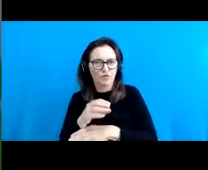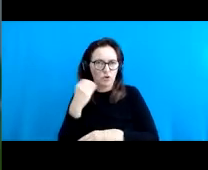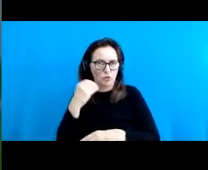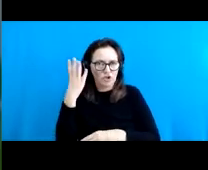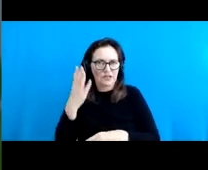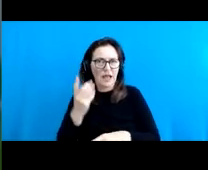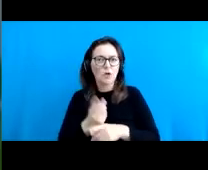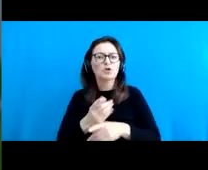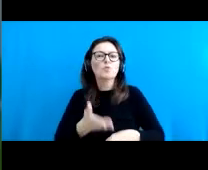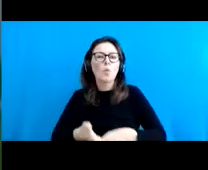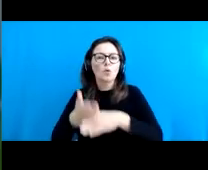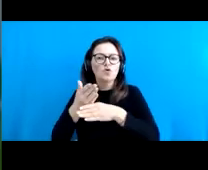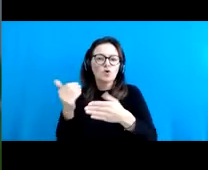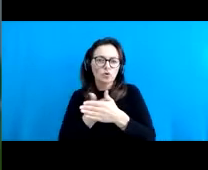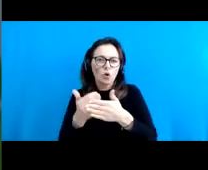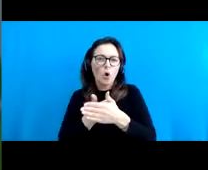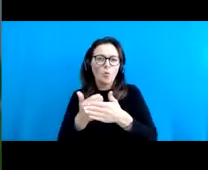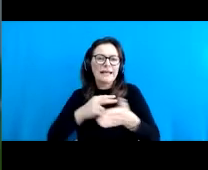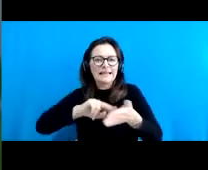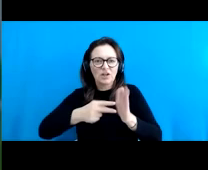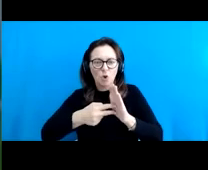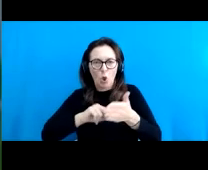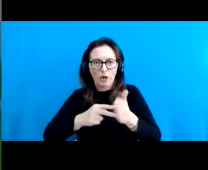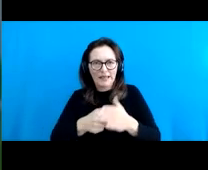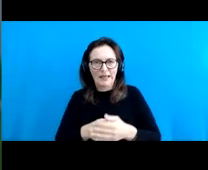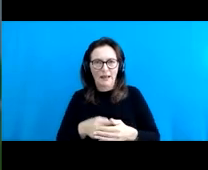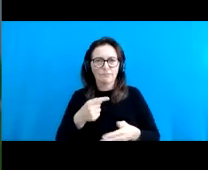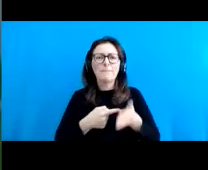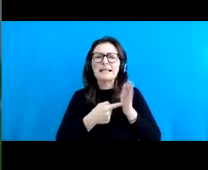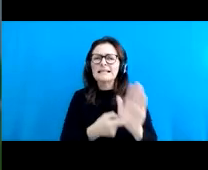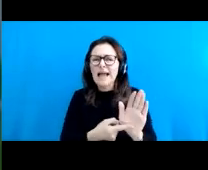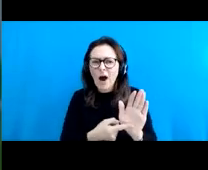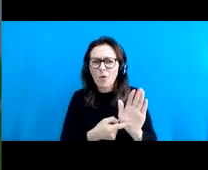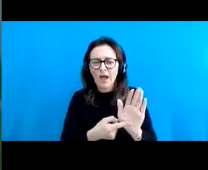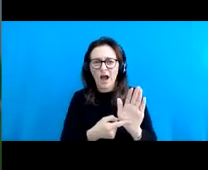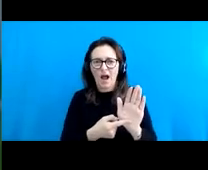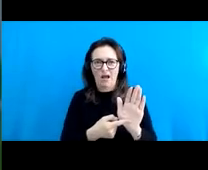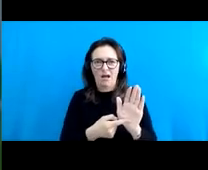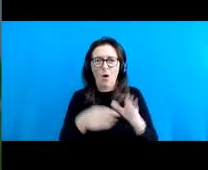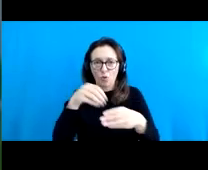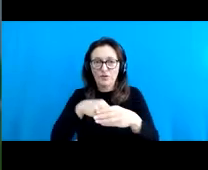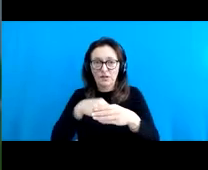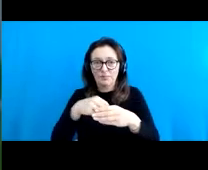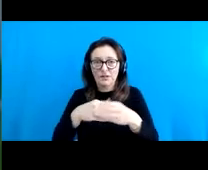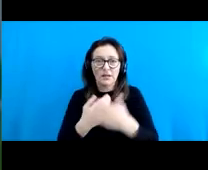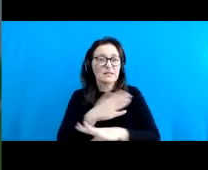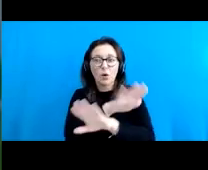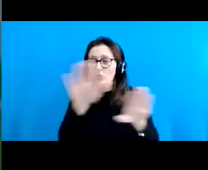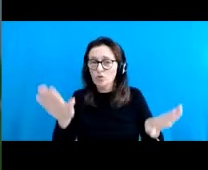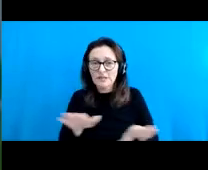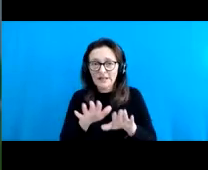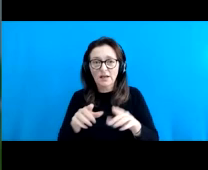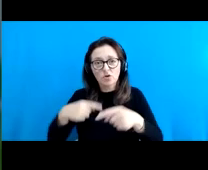tehnologije. Prispevek tako predstavlja vsebine, ki bodo koristile vsem, ki se v procesu izobraževanja,